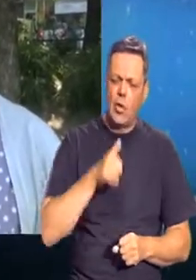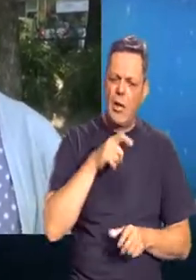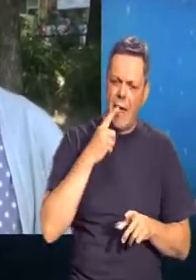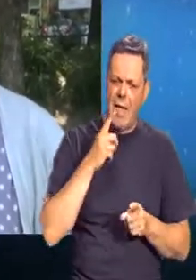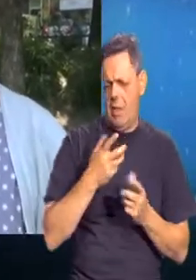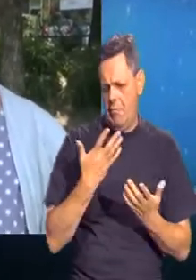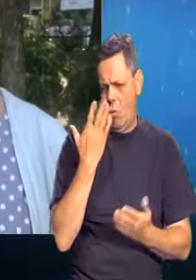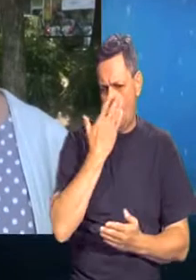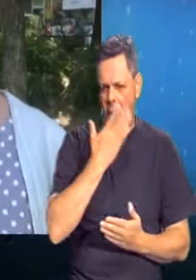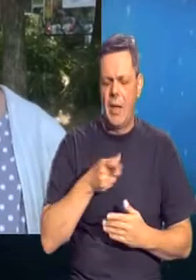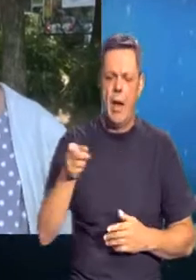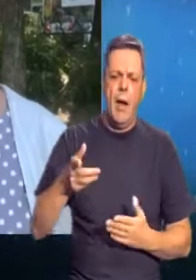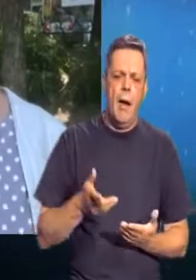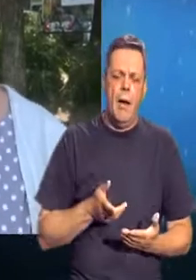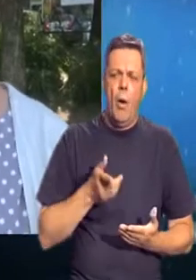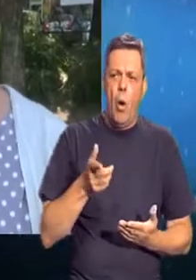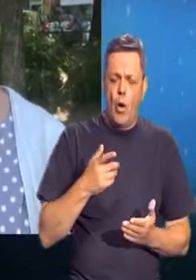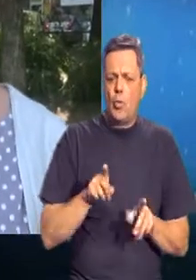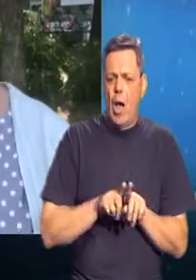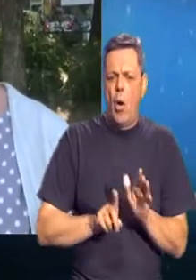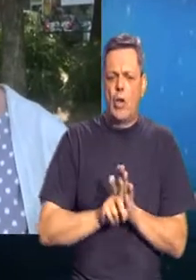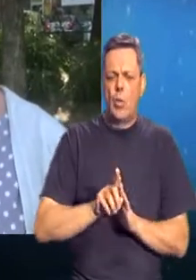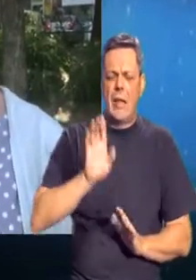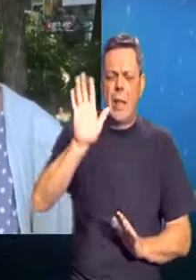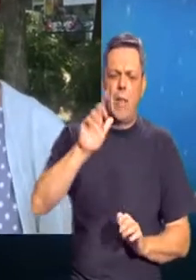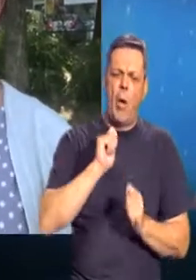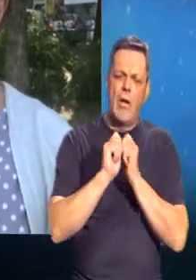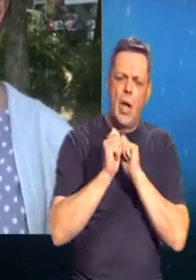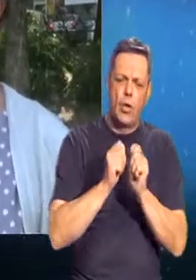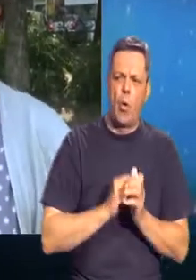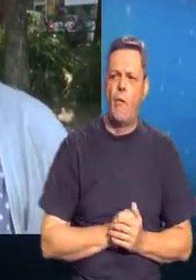i učenika. Oni nastaju kao rezultat njihovih